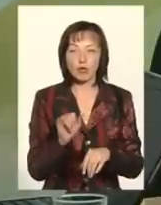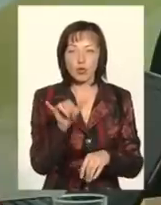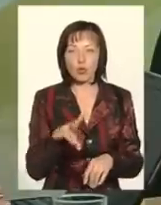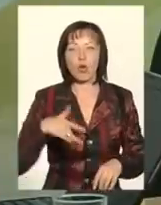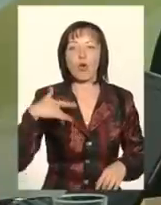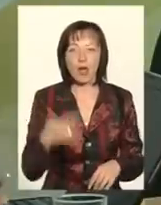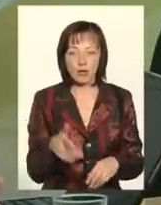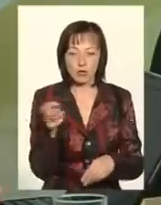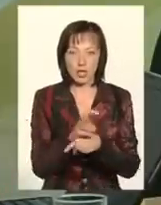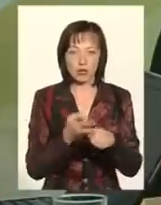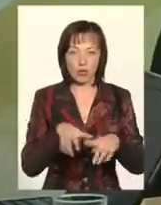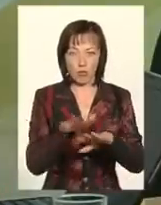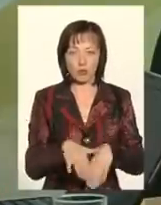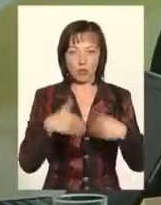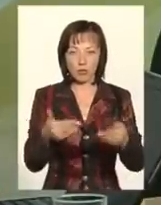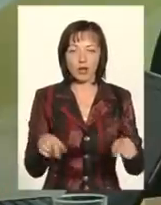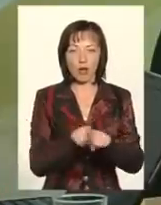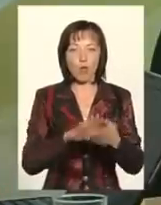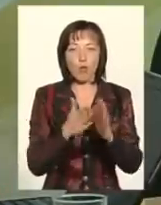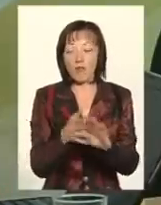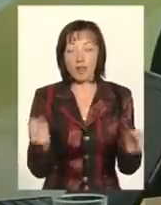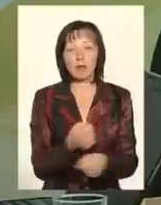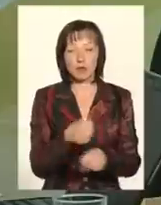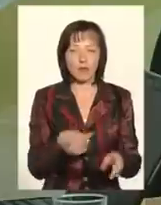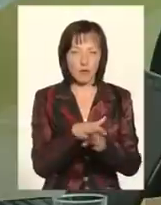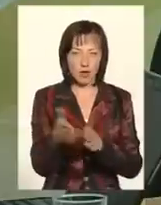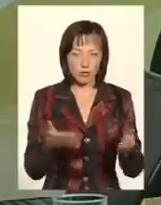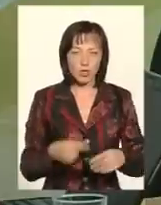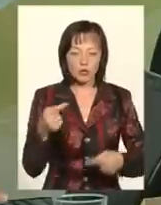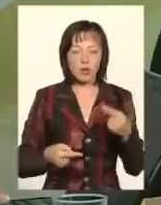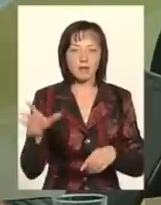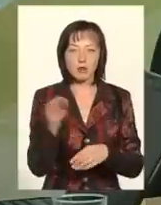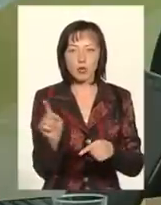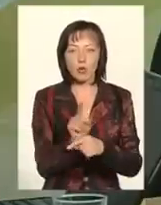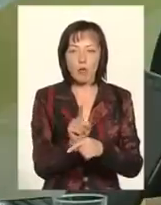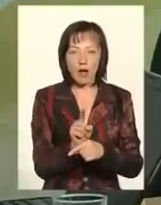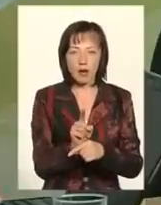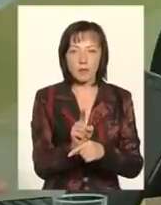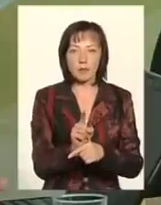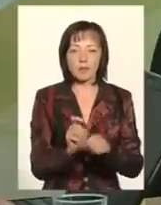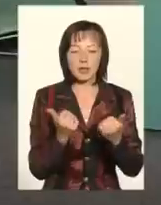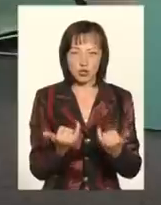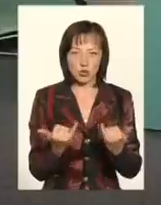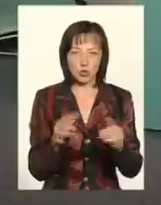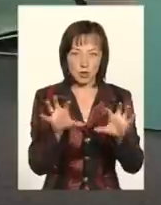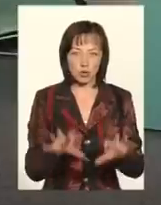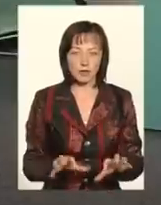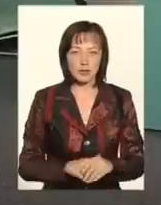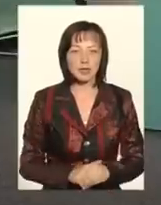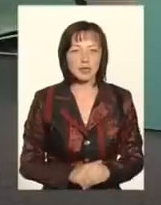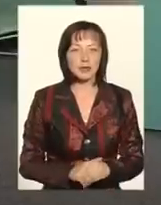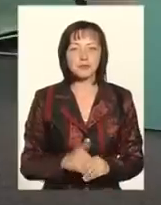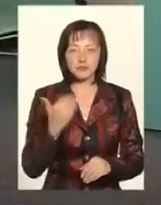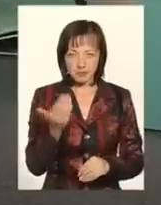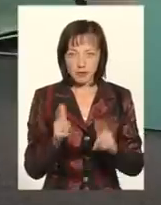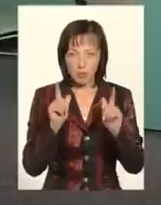огидно зайти до цього банку Бо йому пропонують такі умови які не суперечать всім нормальним нормам чинного законодавства пане Вадиме ви